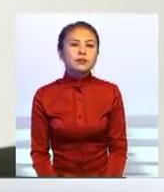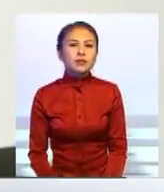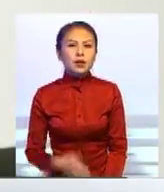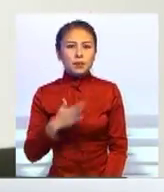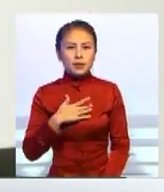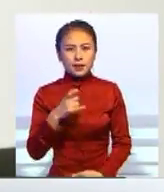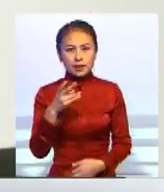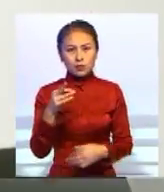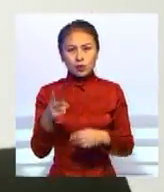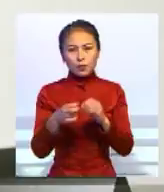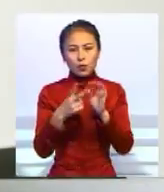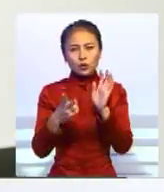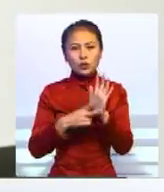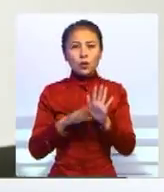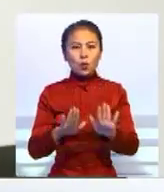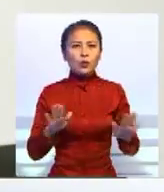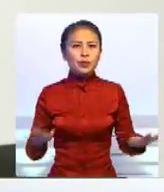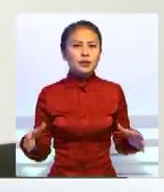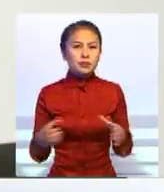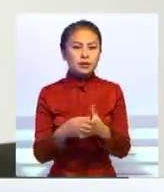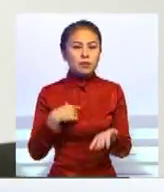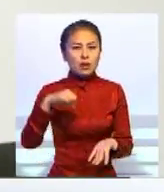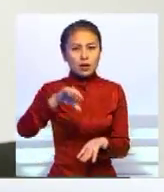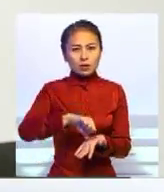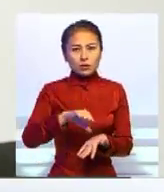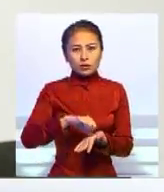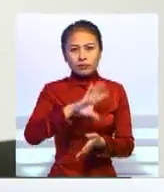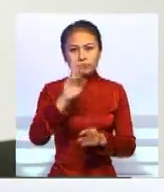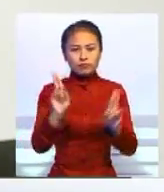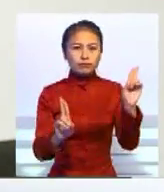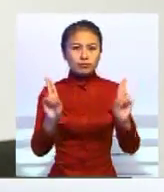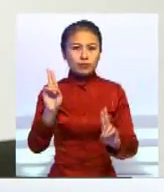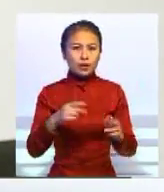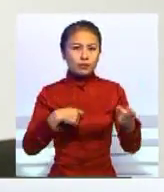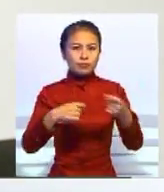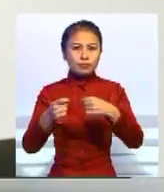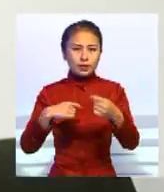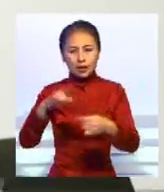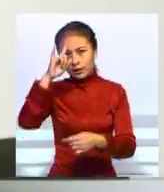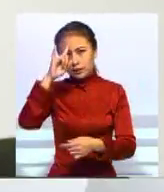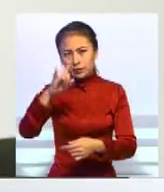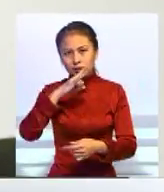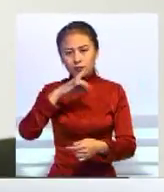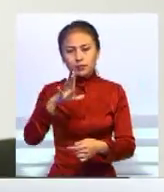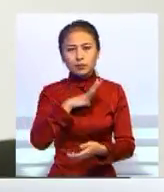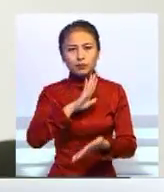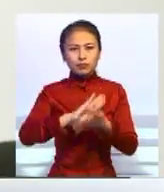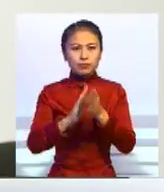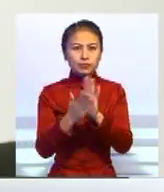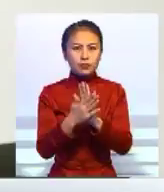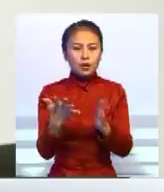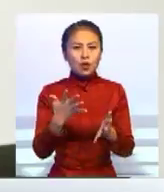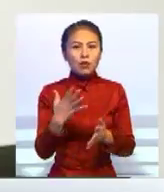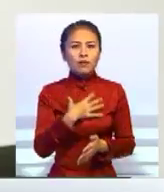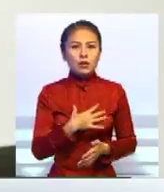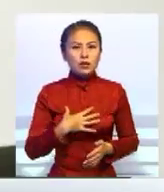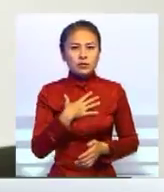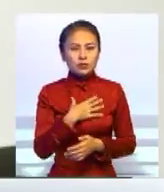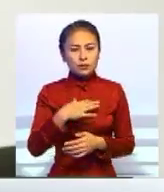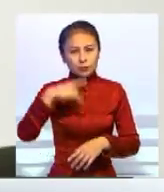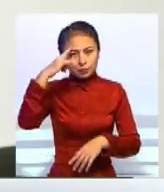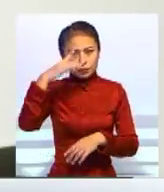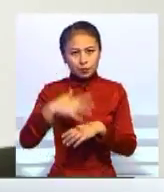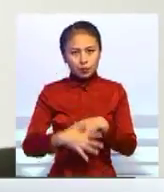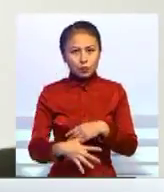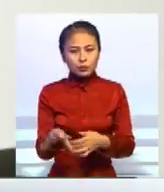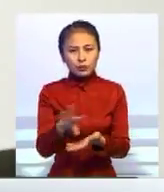Біз Экспо 2017 көрмесіне қатысу арқылы стратегиялық серіктесіміз Қазақстанмен қарым-қатынас қаншалықты маңызды екенін тағы